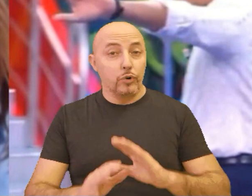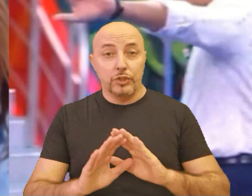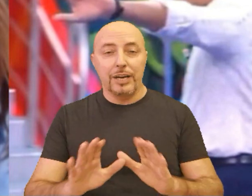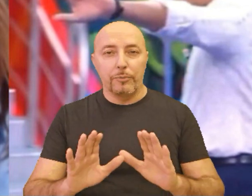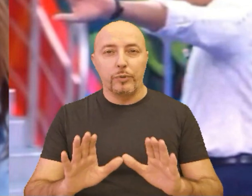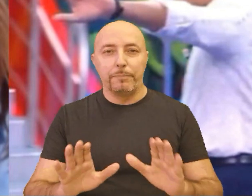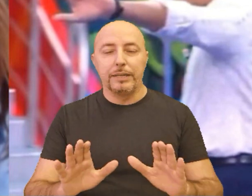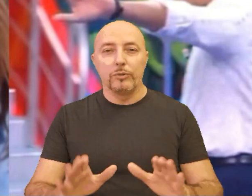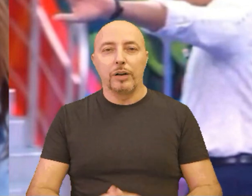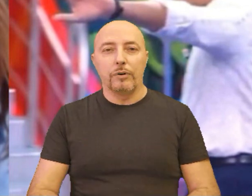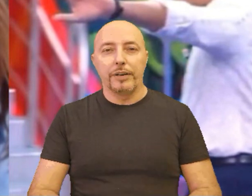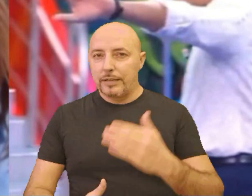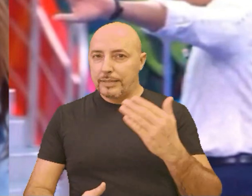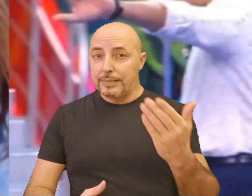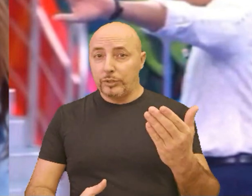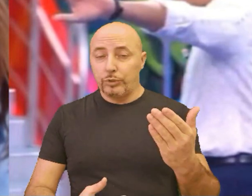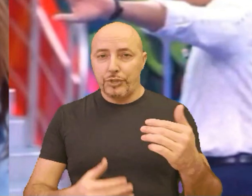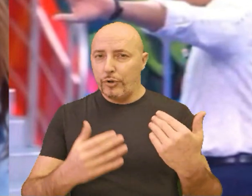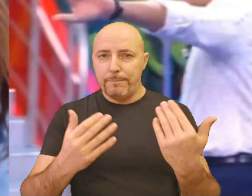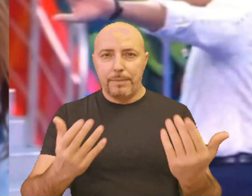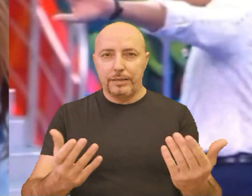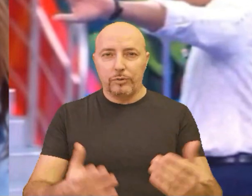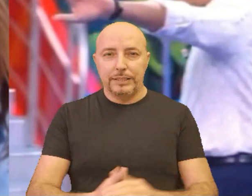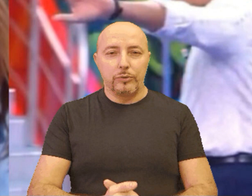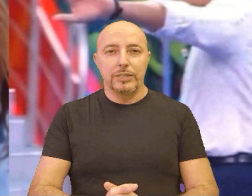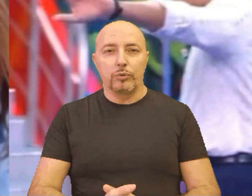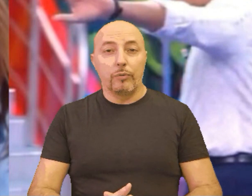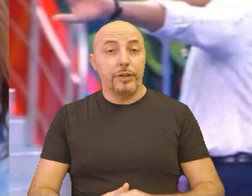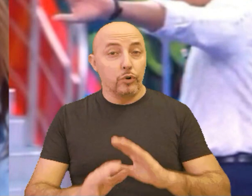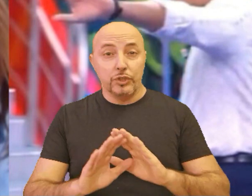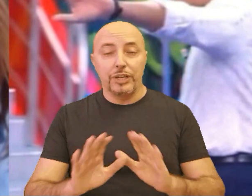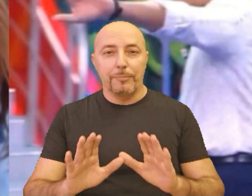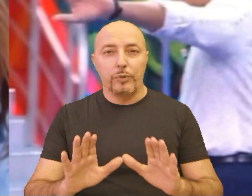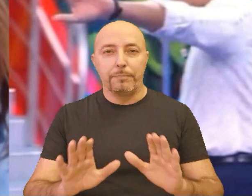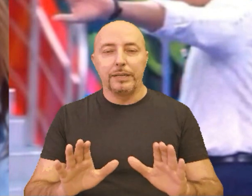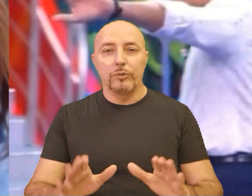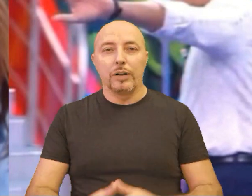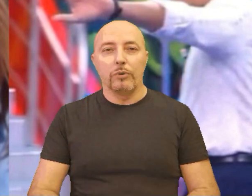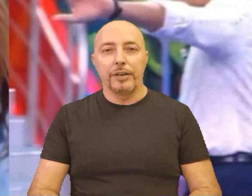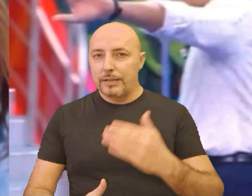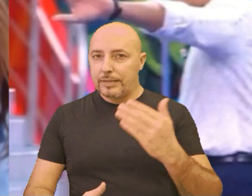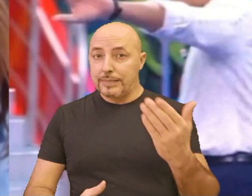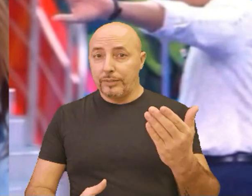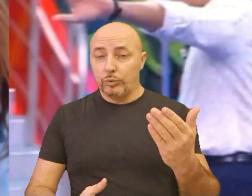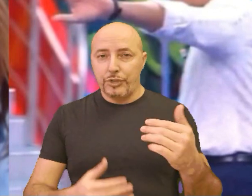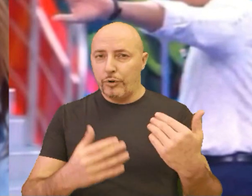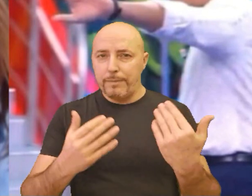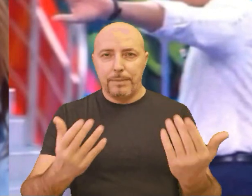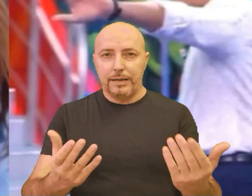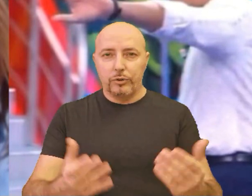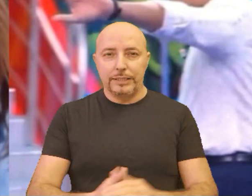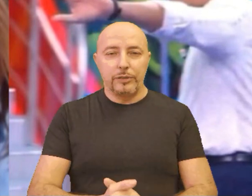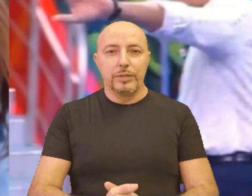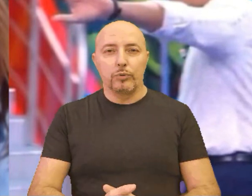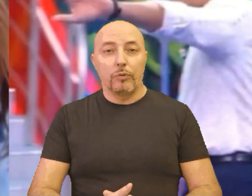della palla e l'oro nei 10 metri piani assistiti Silvia è la prima figlia nata Dal legame tra Paolo Bonolis e Sonia